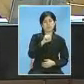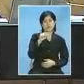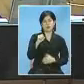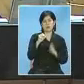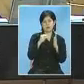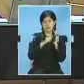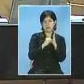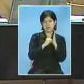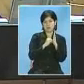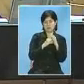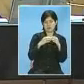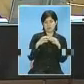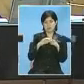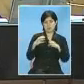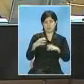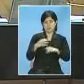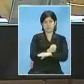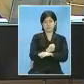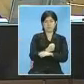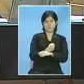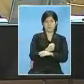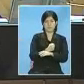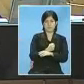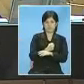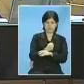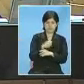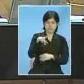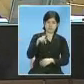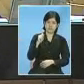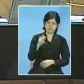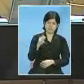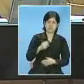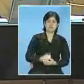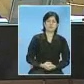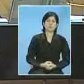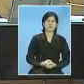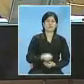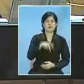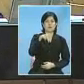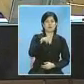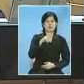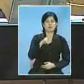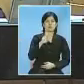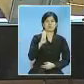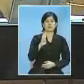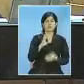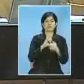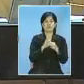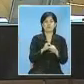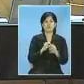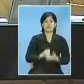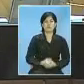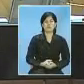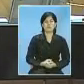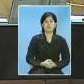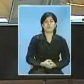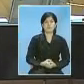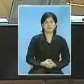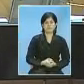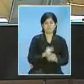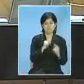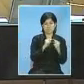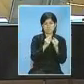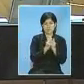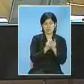กรุงเทพมหานครพรรคเพื่อไทยพระราชบัญญัติในเรื่องของการกำหนดภาระใน